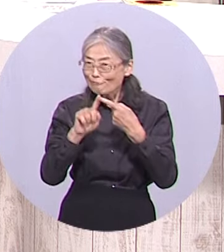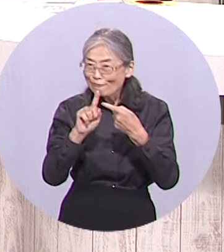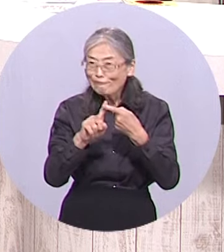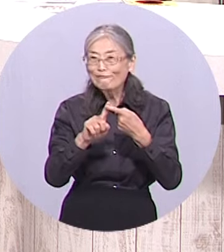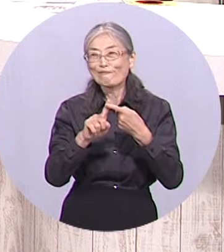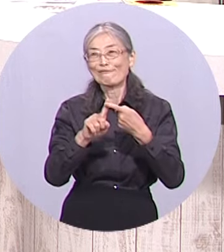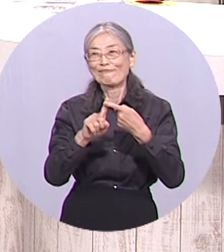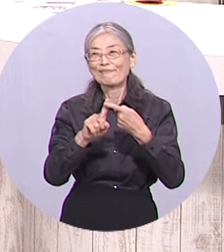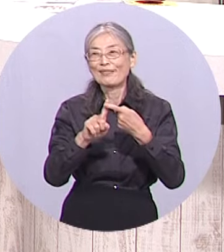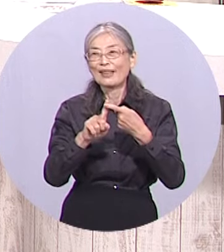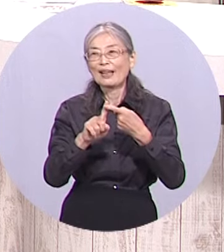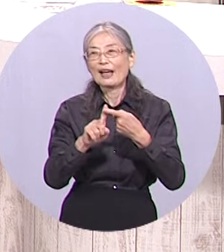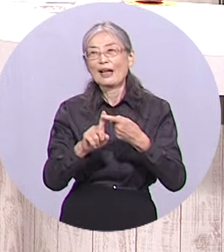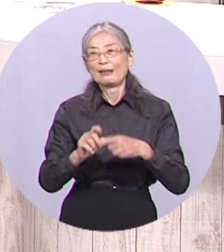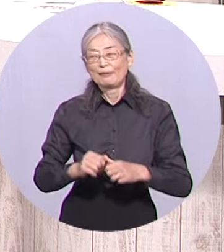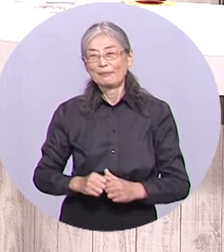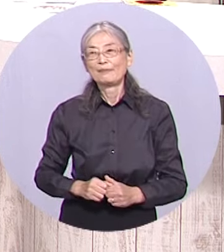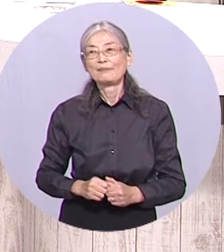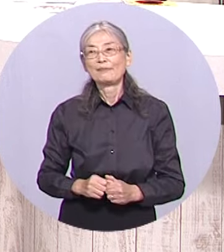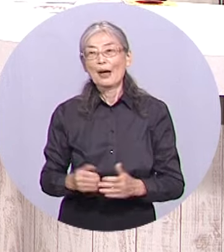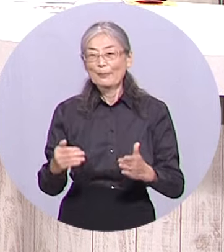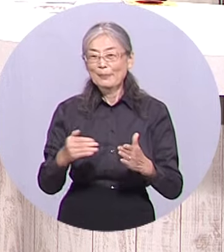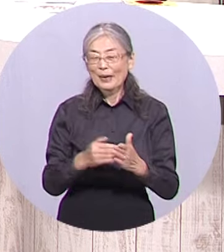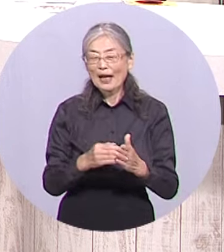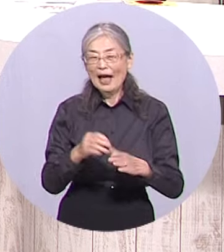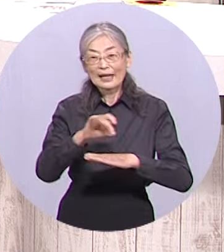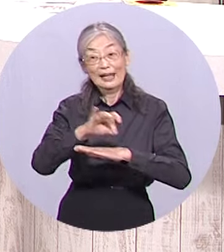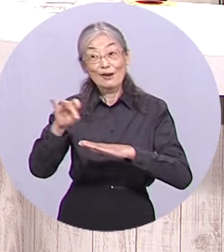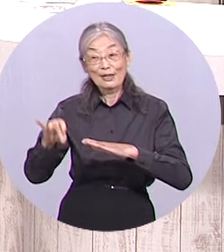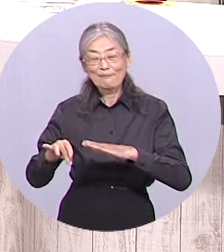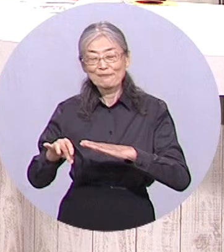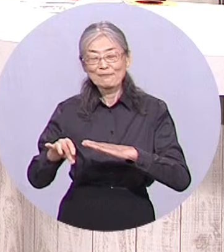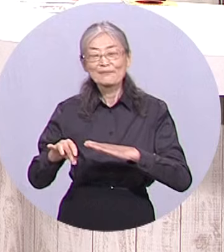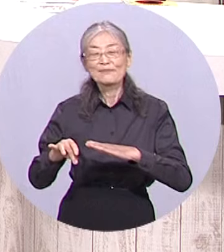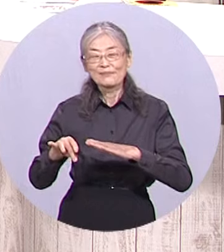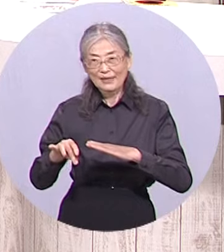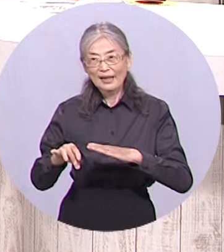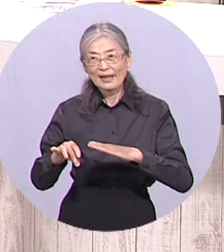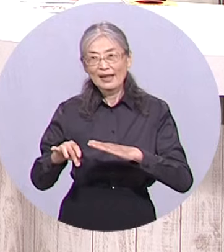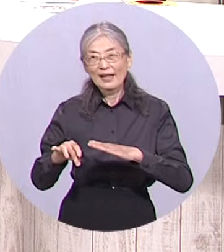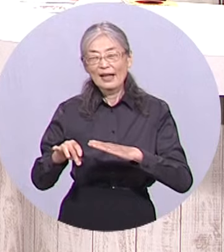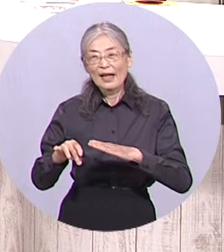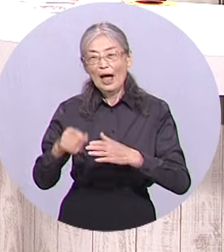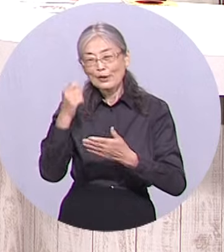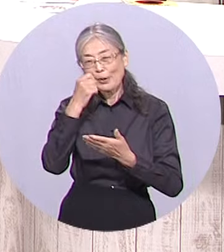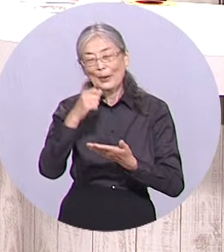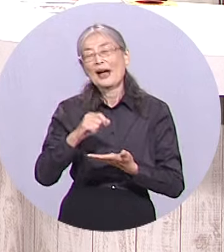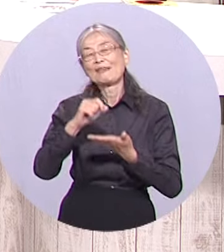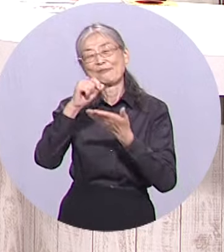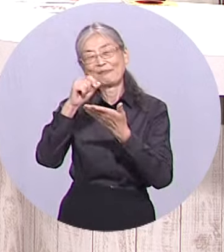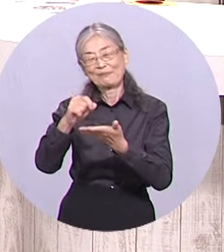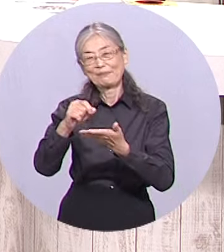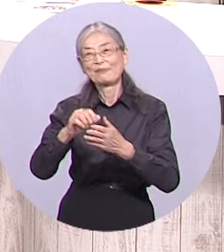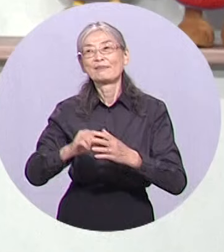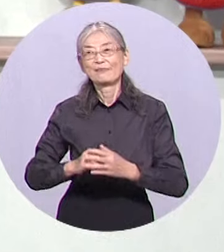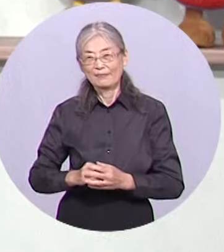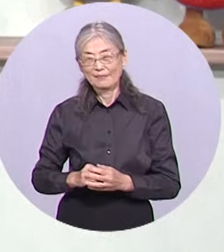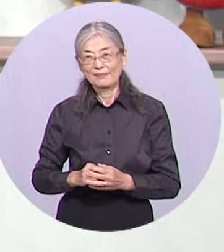ったりだね。 以上、企画展お金を出してお金の不思議探検隊の紹介でした